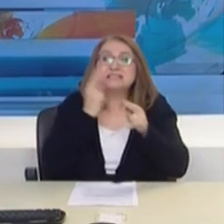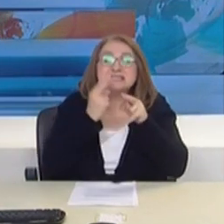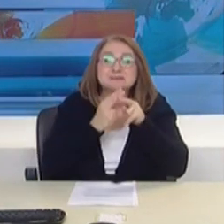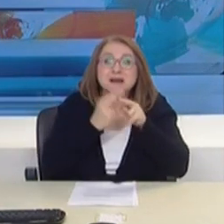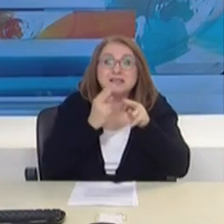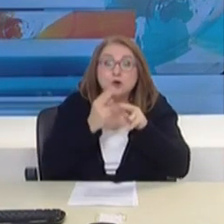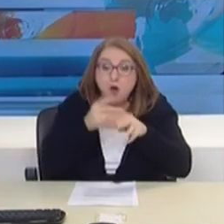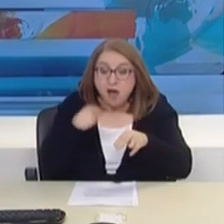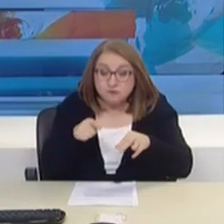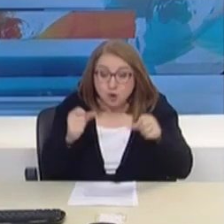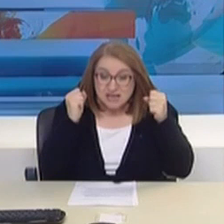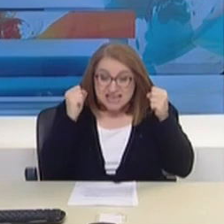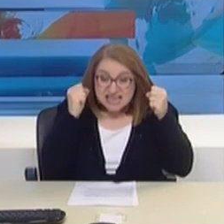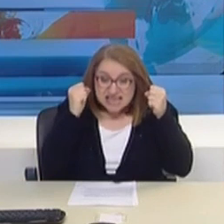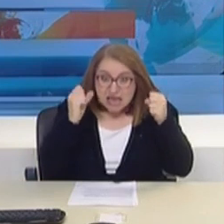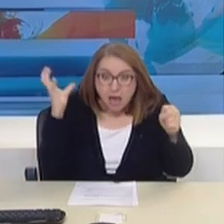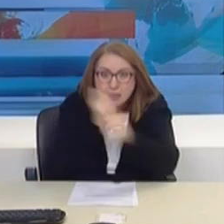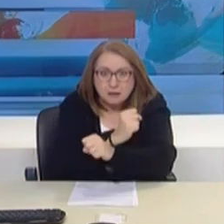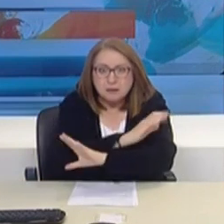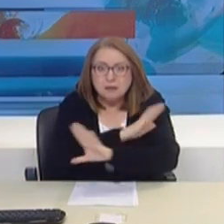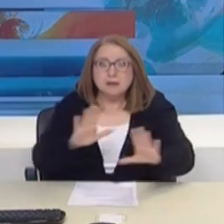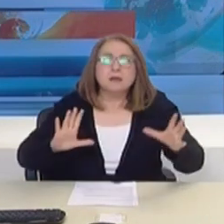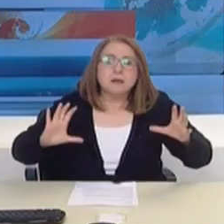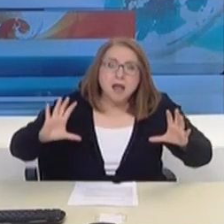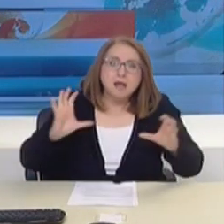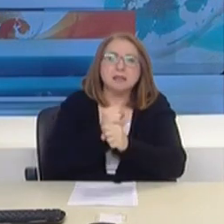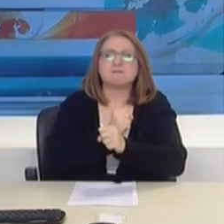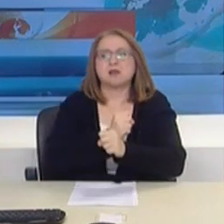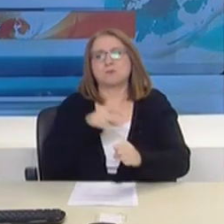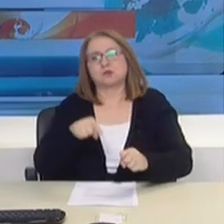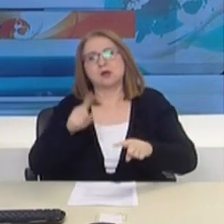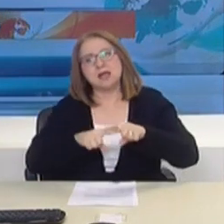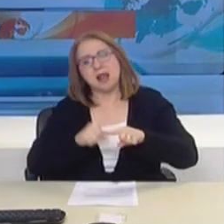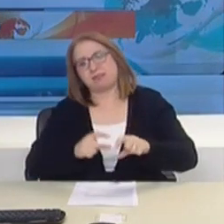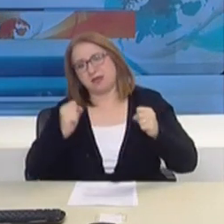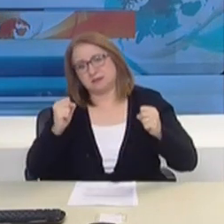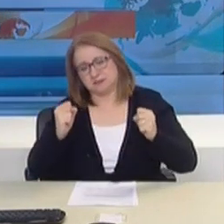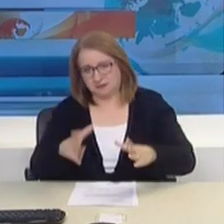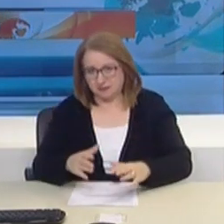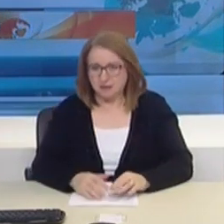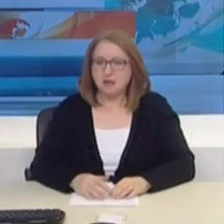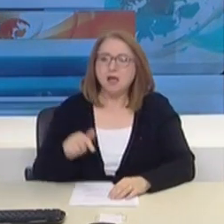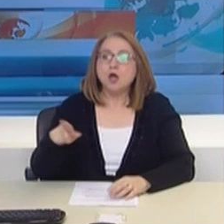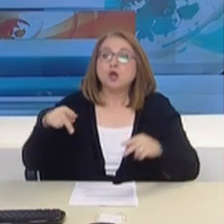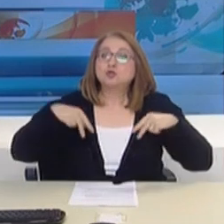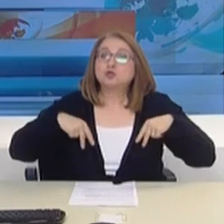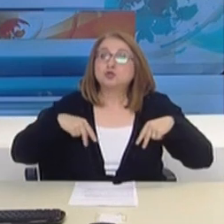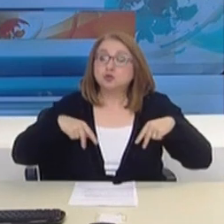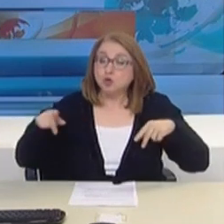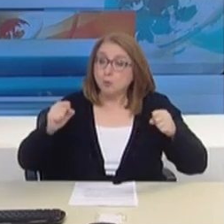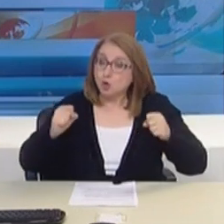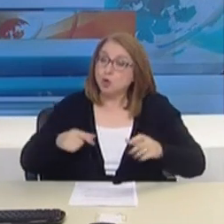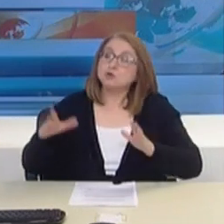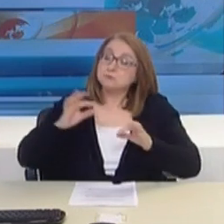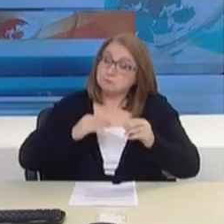υγείας. Σε ό,τι έχει να κάνει με τις προμήθειες, το Υπουργείο Υγείας προχώρησε άμεσα στις εκ του νόμου